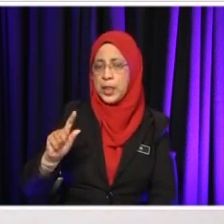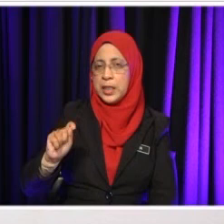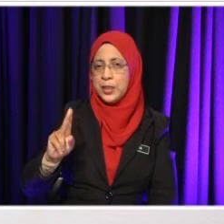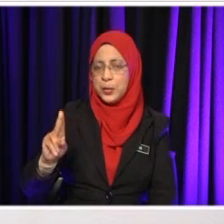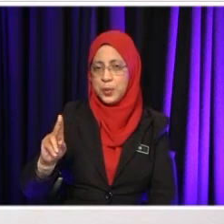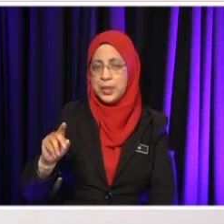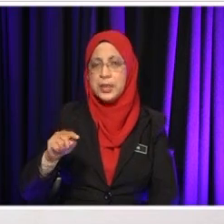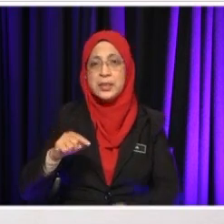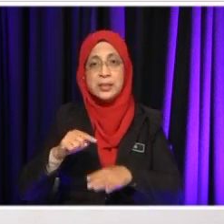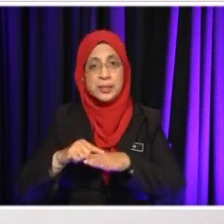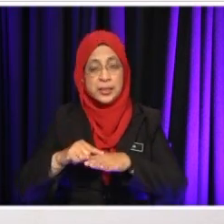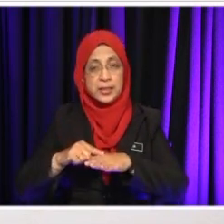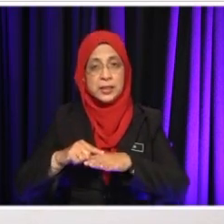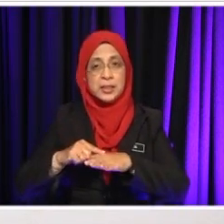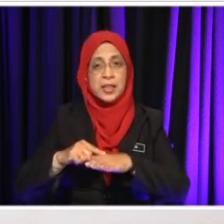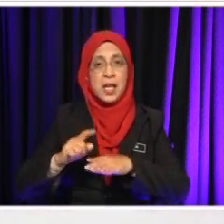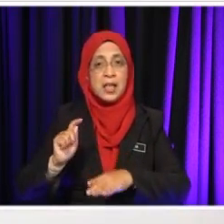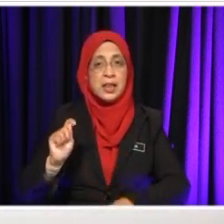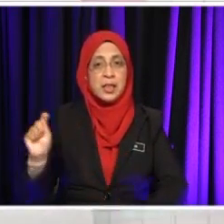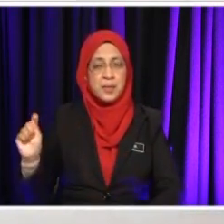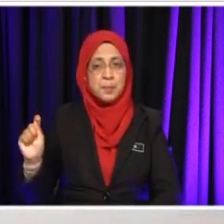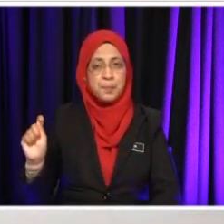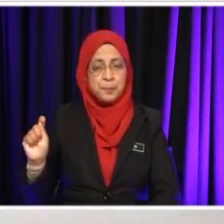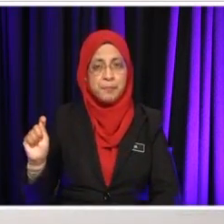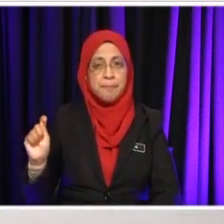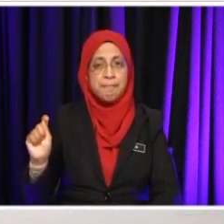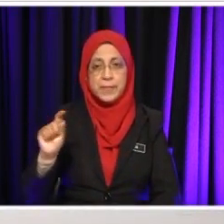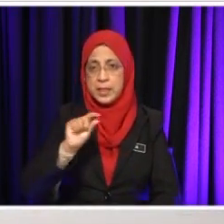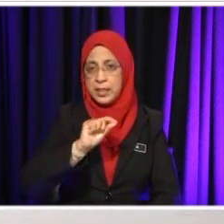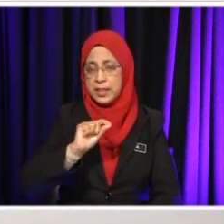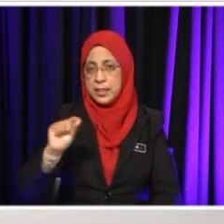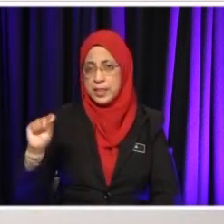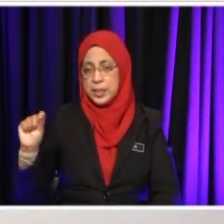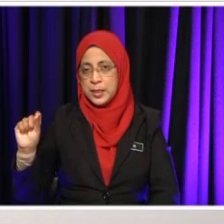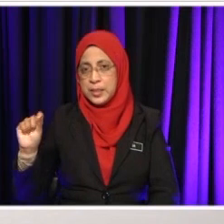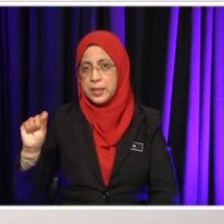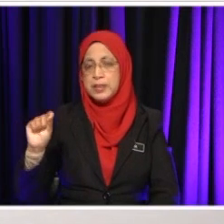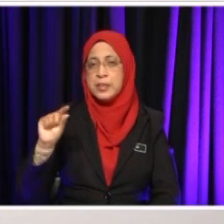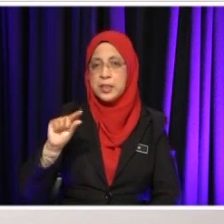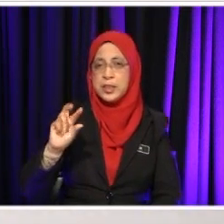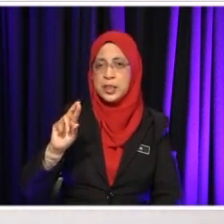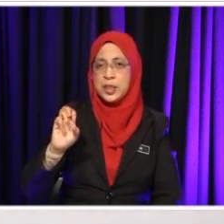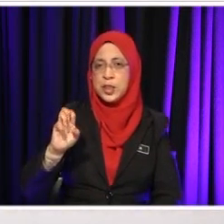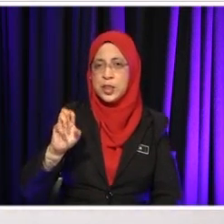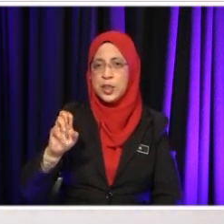di hemisfera timur ada di garisan dari garisan Greenwich